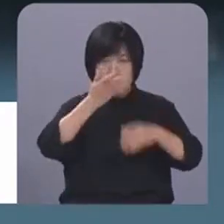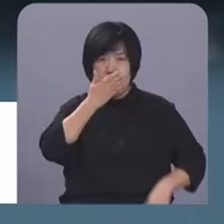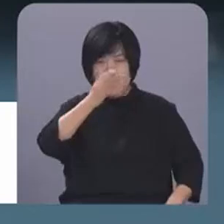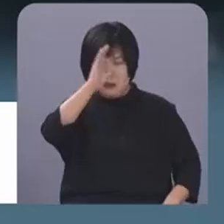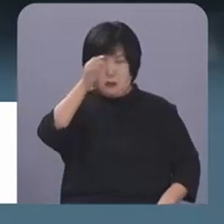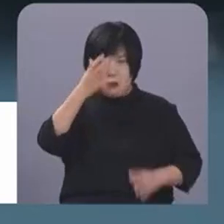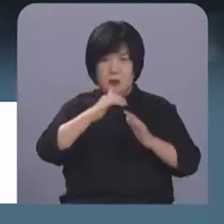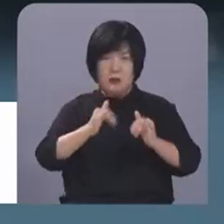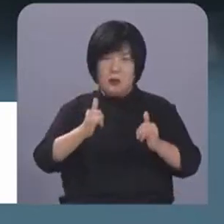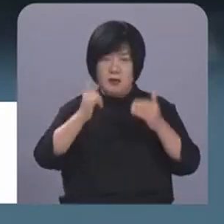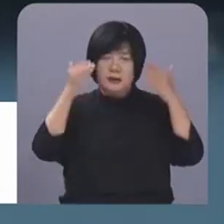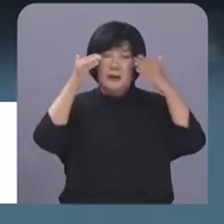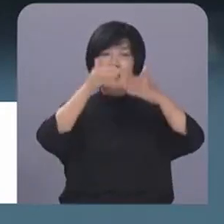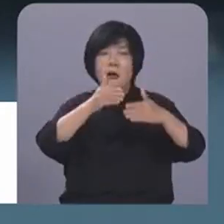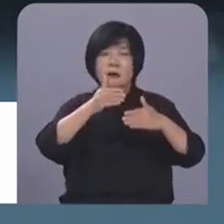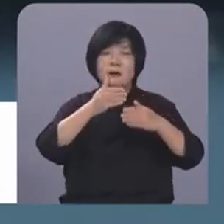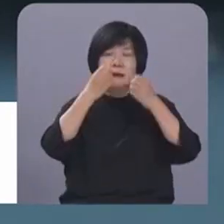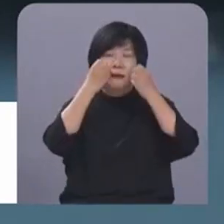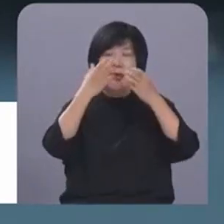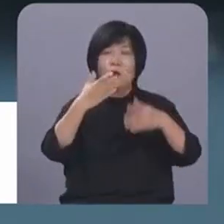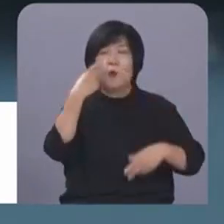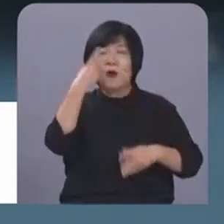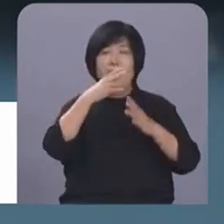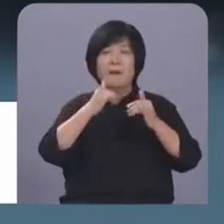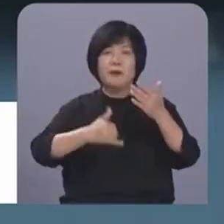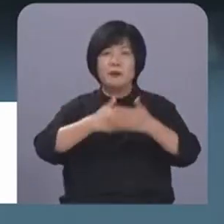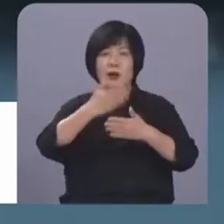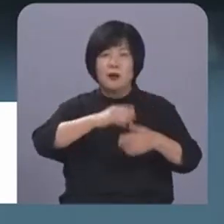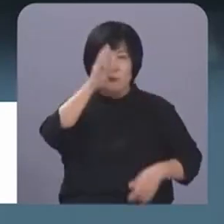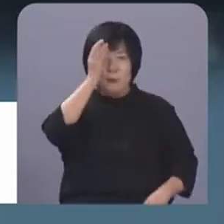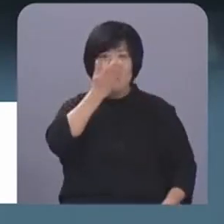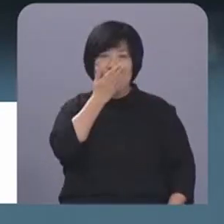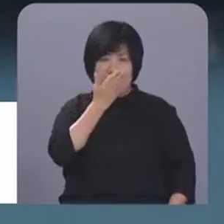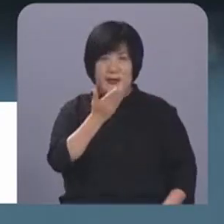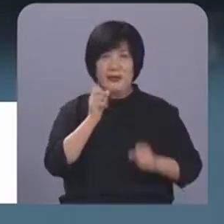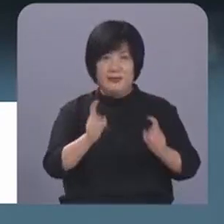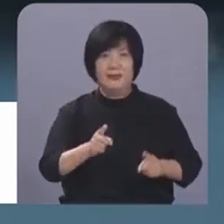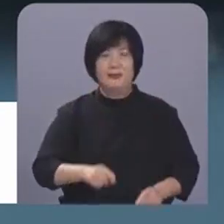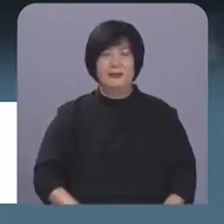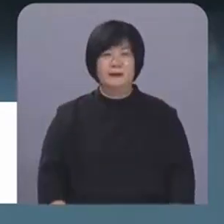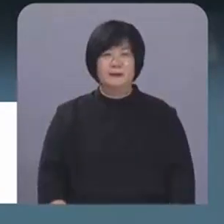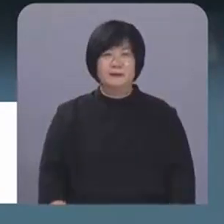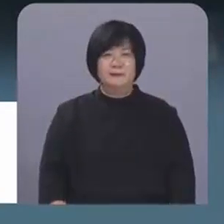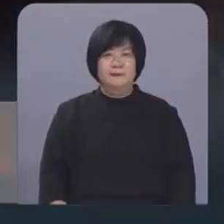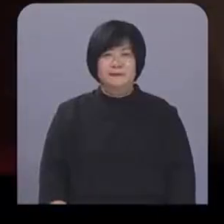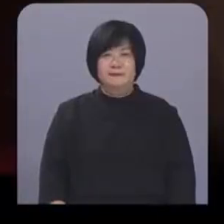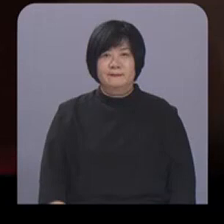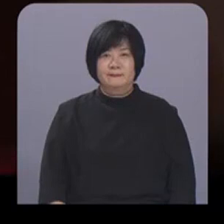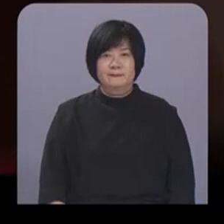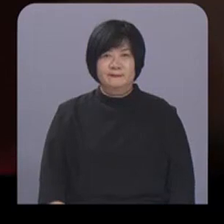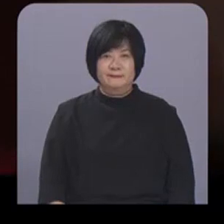물론 주목할 만한 신예 감독의 작품을 즐길 수 있습니다. 장성길 기자입니다.